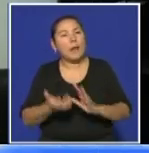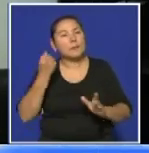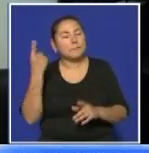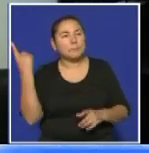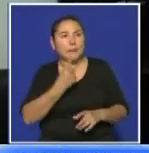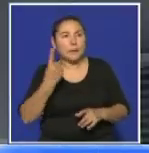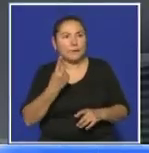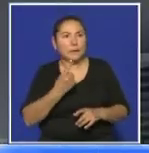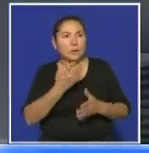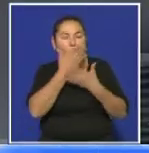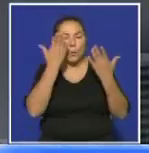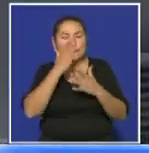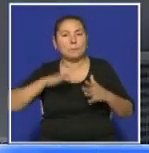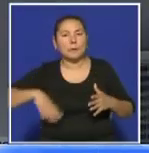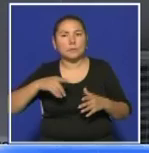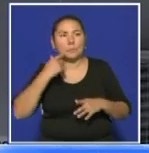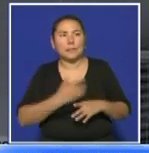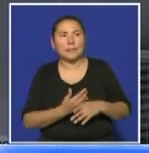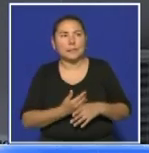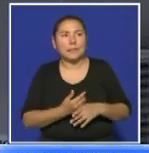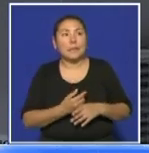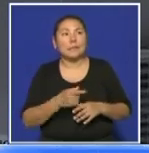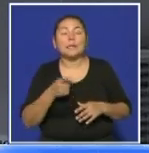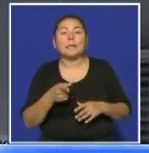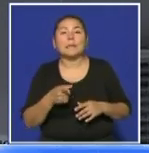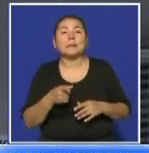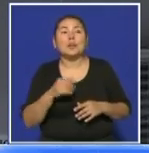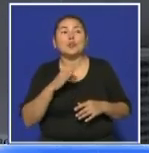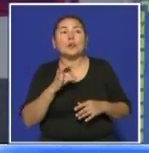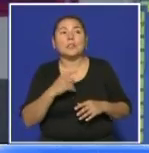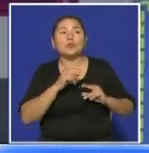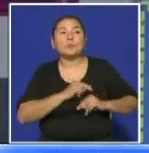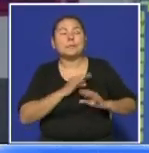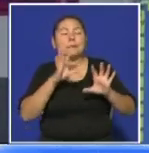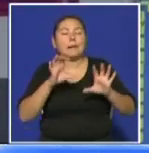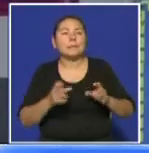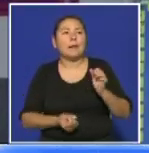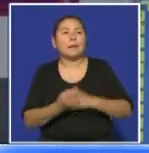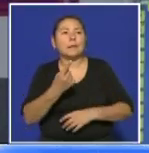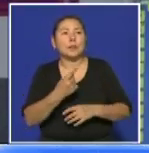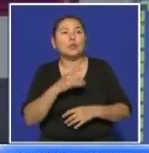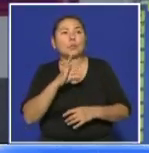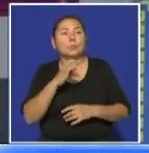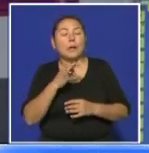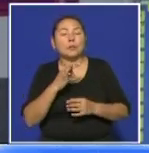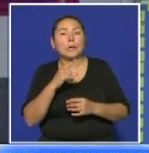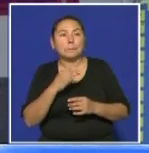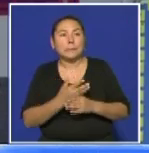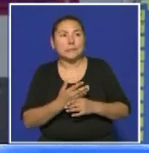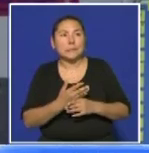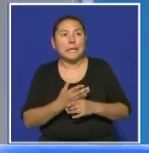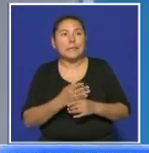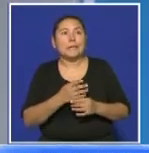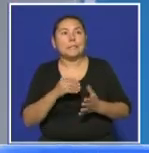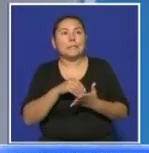біріншіден договорды оқысын. Өздерін микроқаржылық ұйым деп атап жүргендердің жұмысы заңсыз болып шықты. Мұндай ұйымдар жауапкершілігі шектеулі серіктестігі